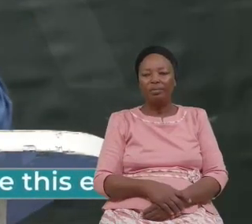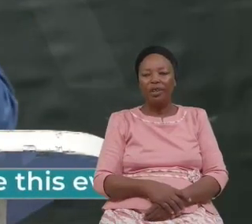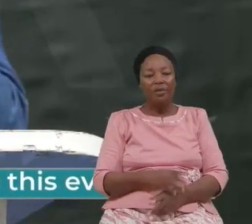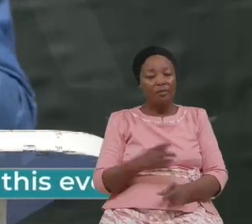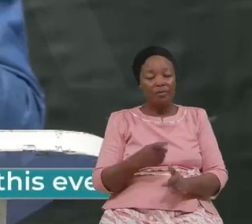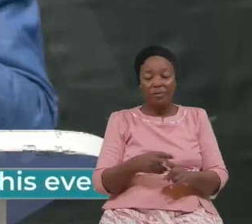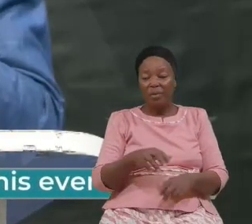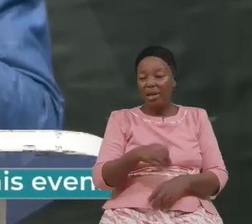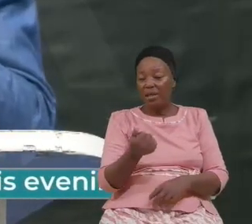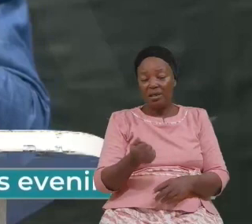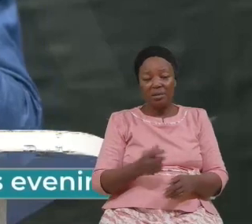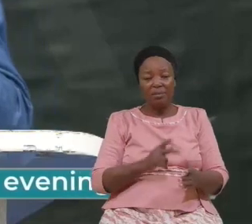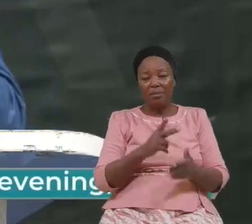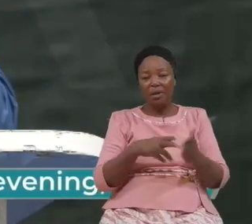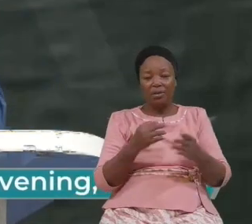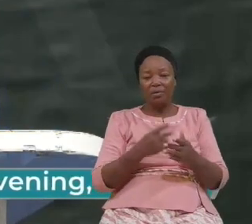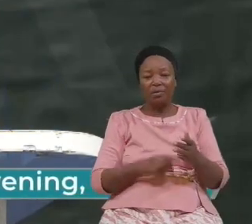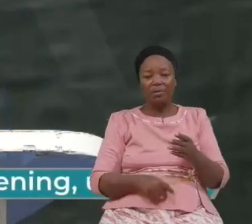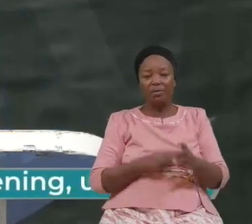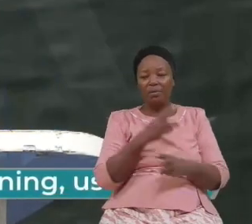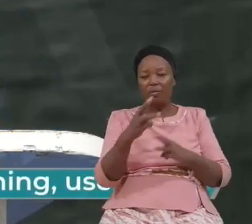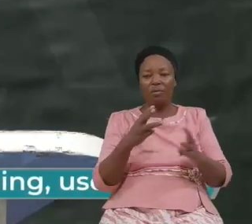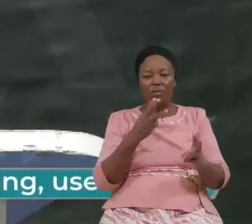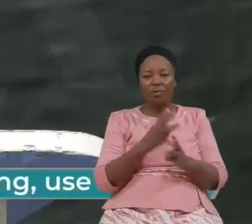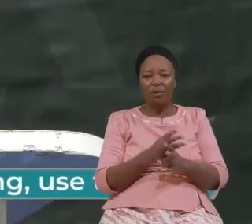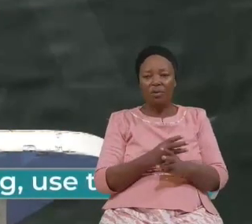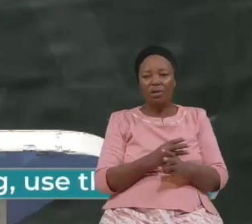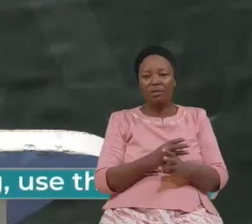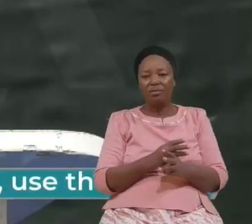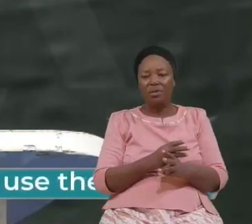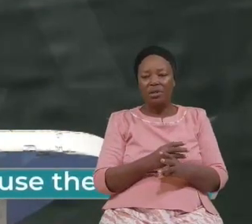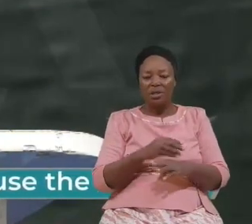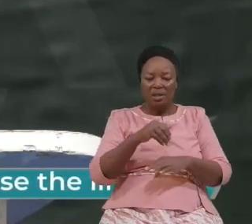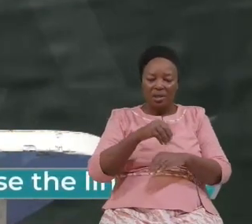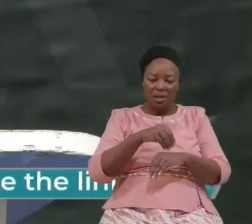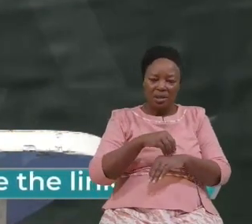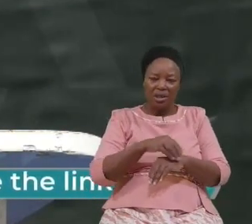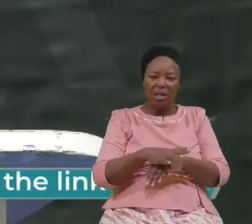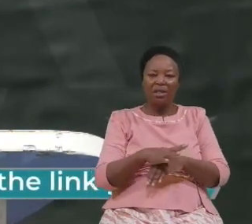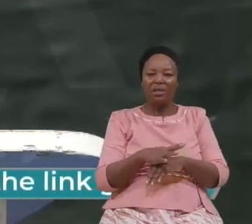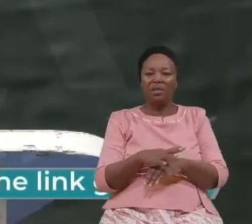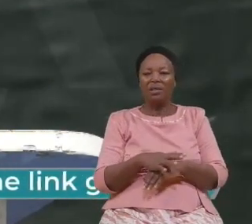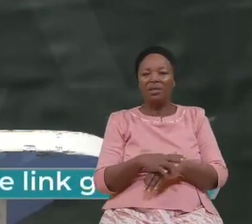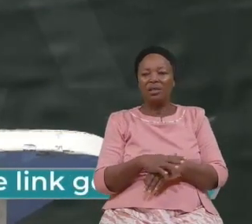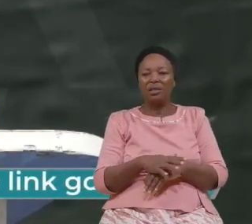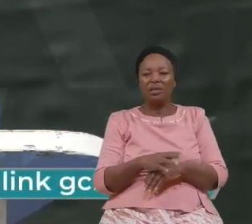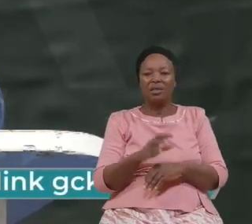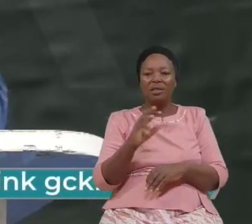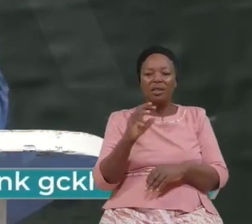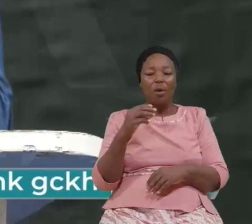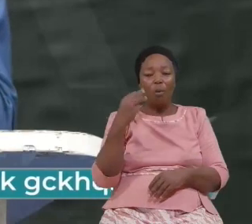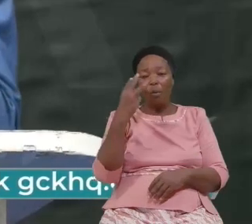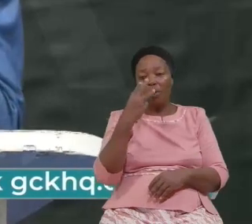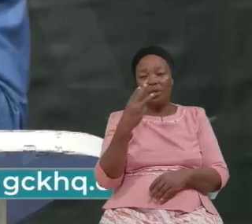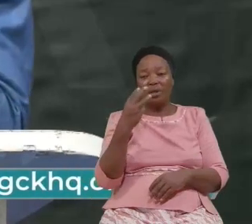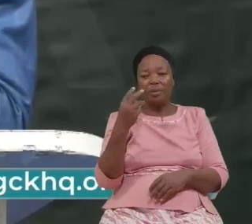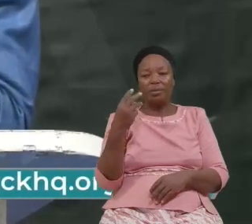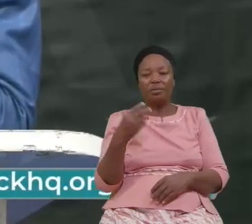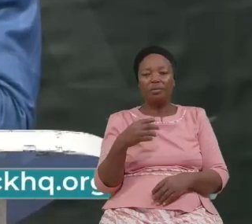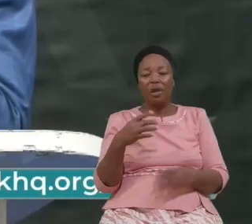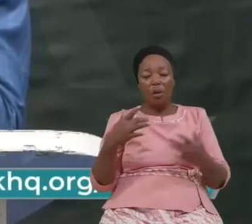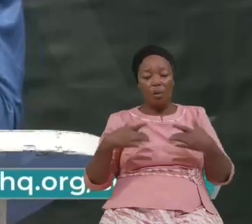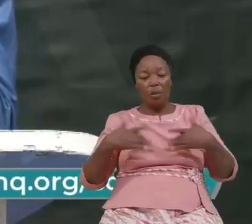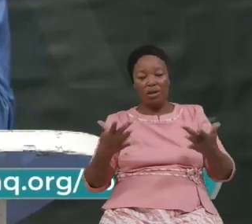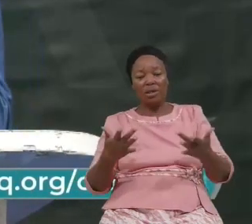n'importe où vous êtes envoyer donc des messages WhatsApp